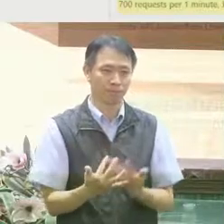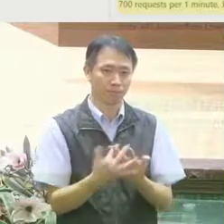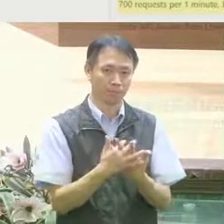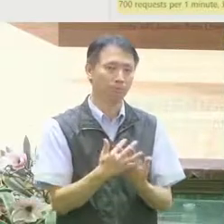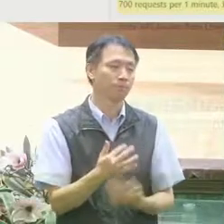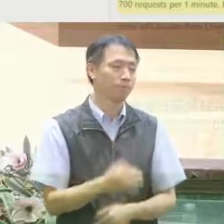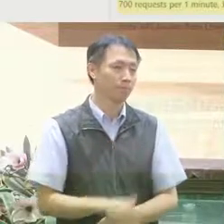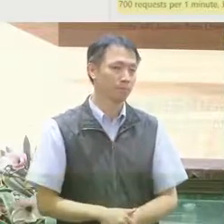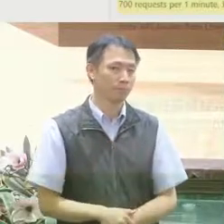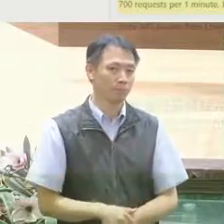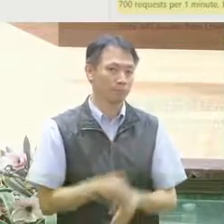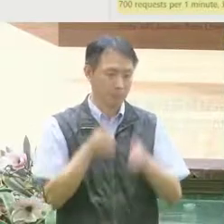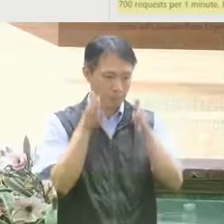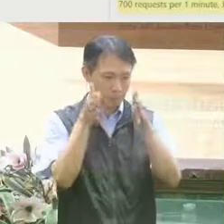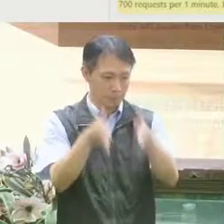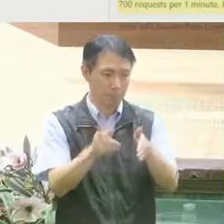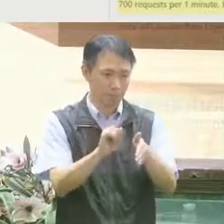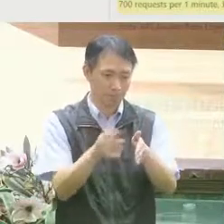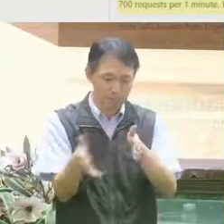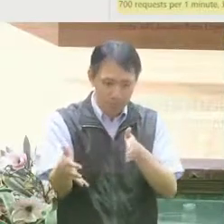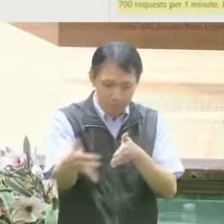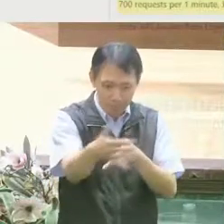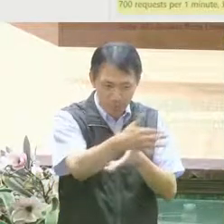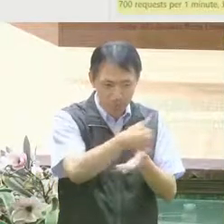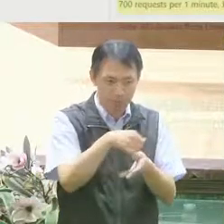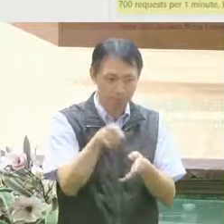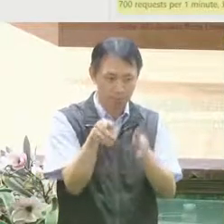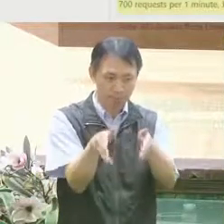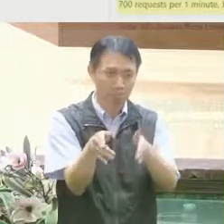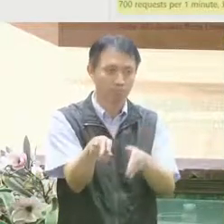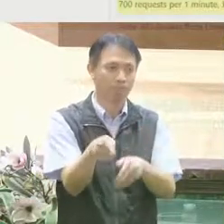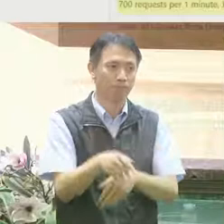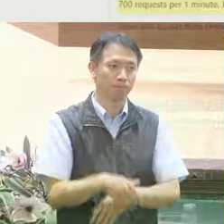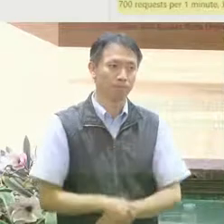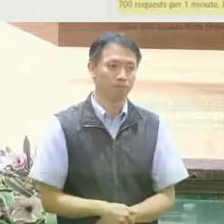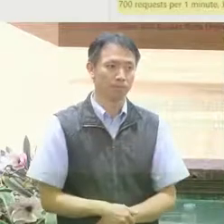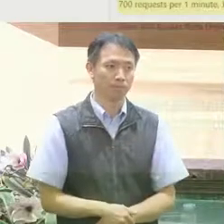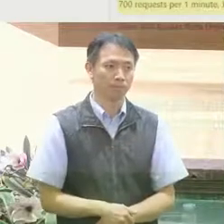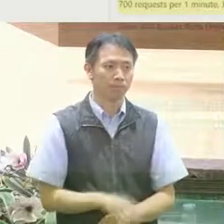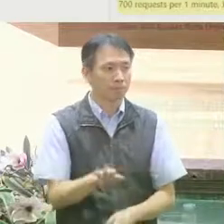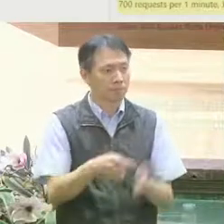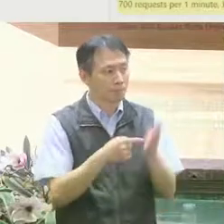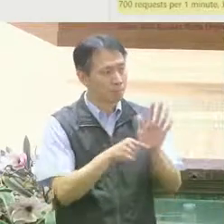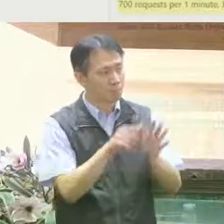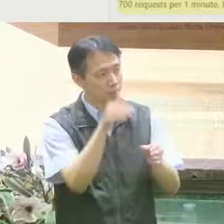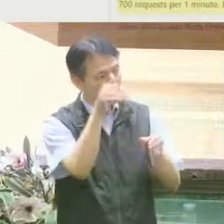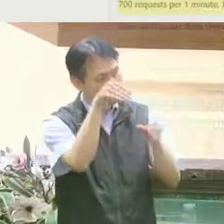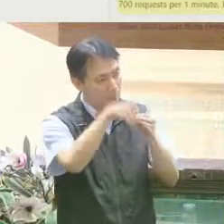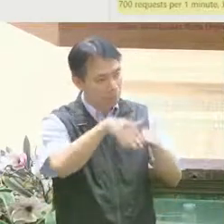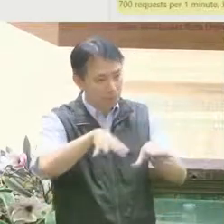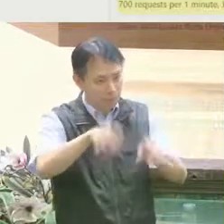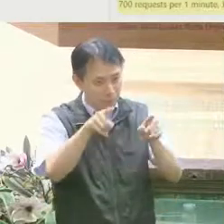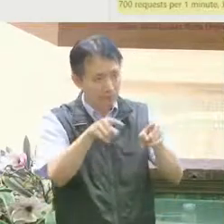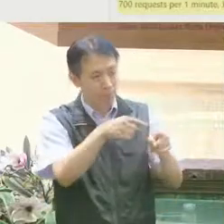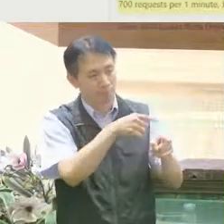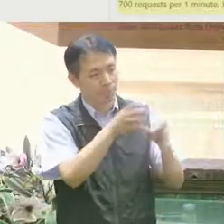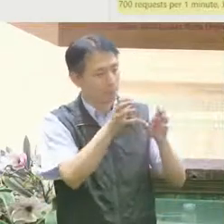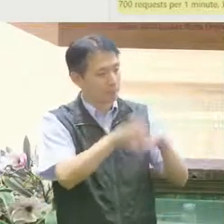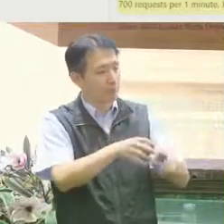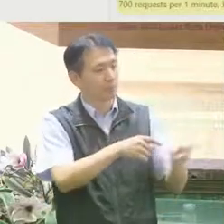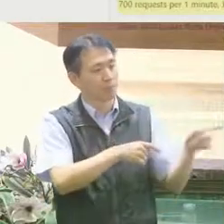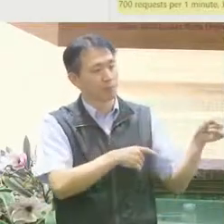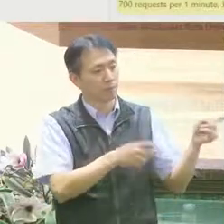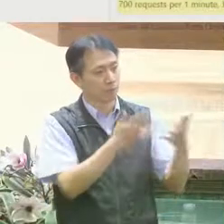作，我集中在收紧网络的流量限制。这里显示的是投票一开始所设定